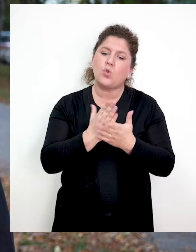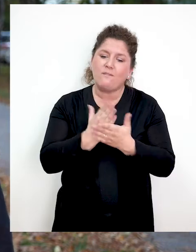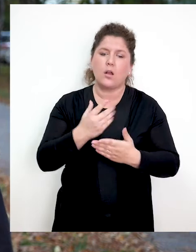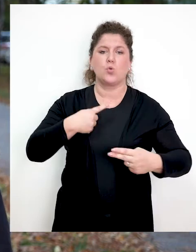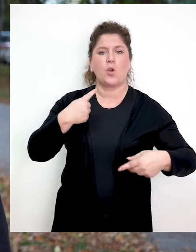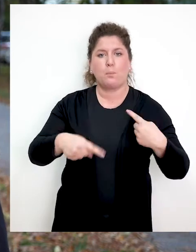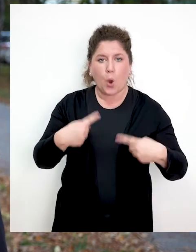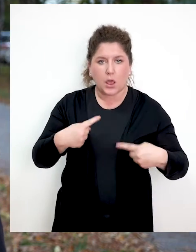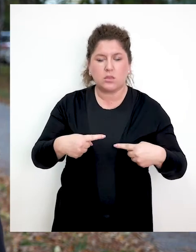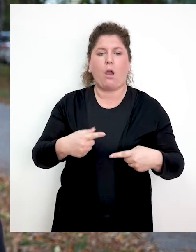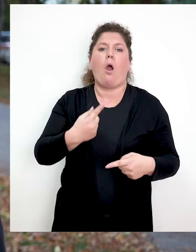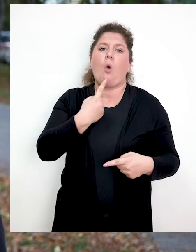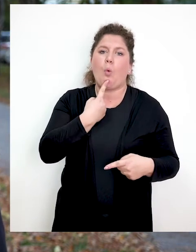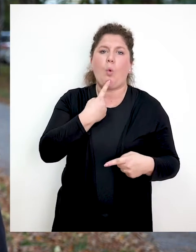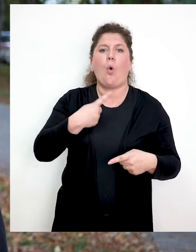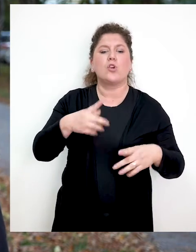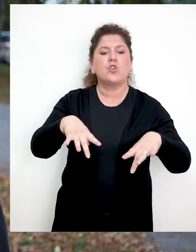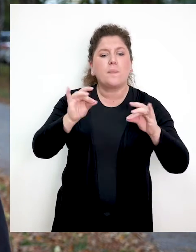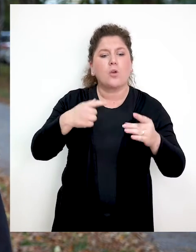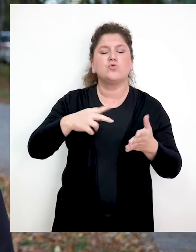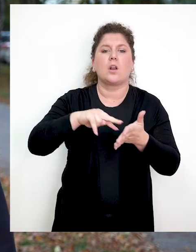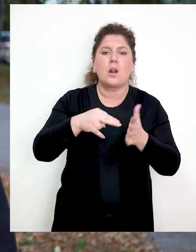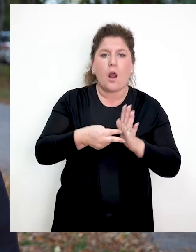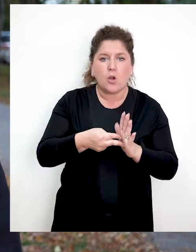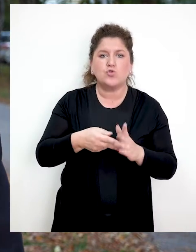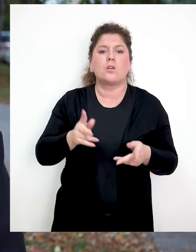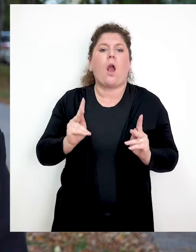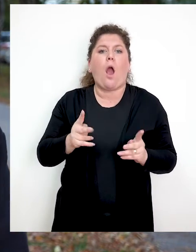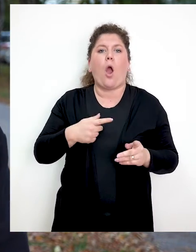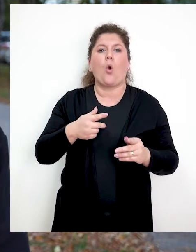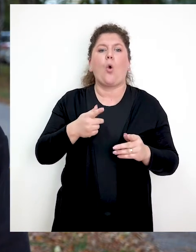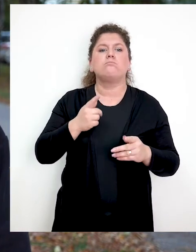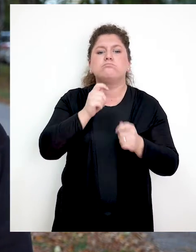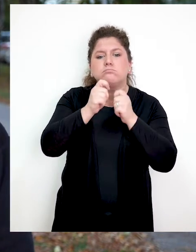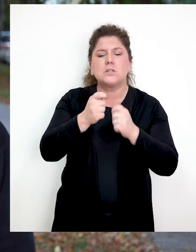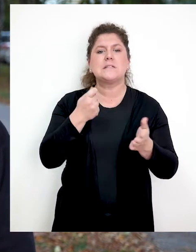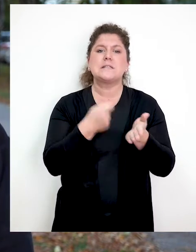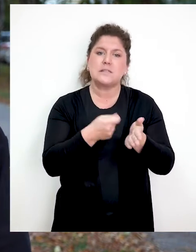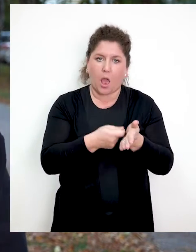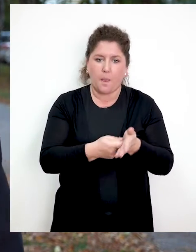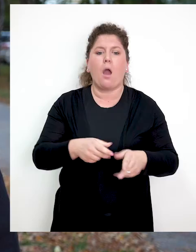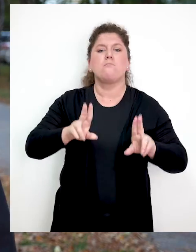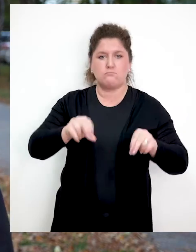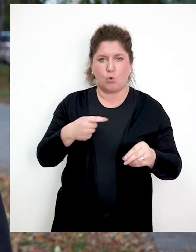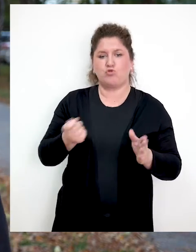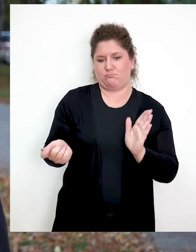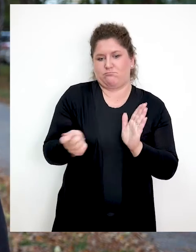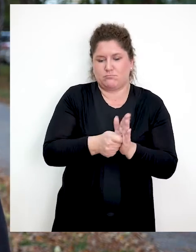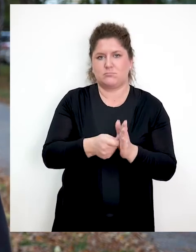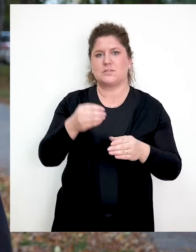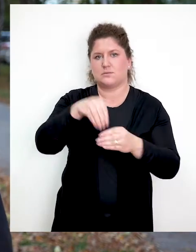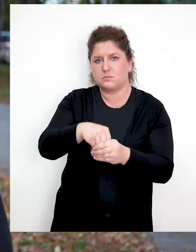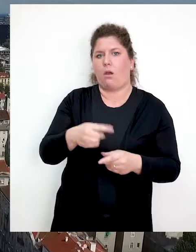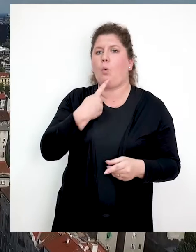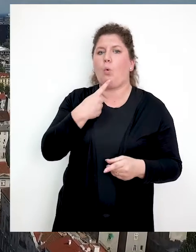će naći načina po kojim to cijenama se može priuštiti stanovanje onima kojima je